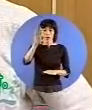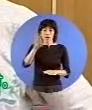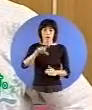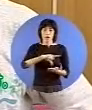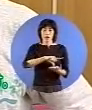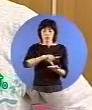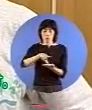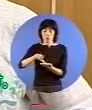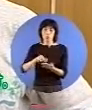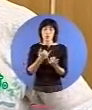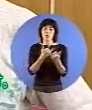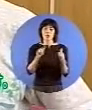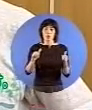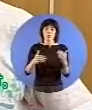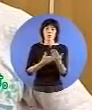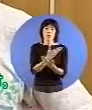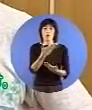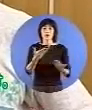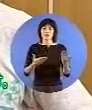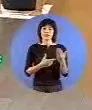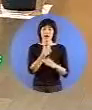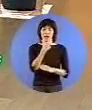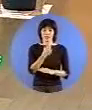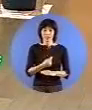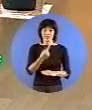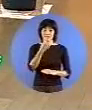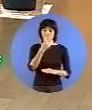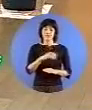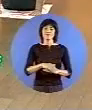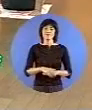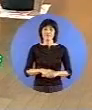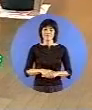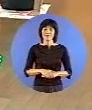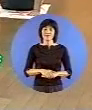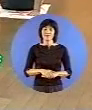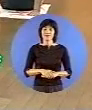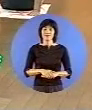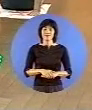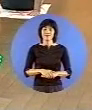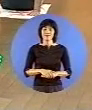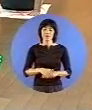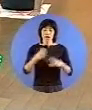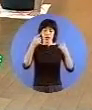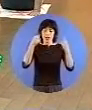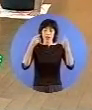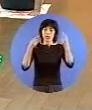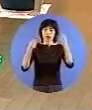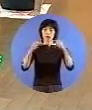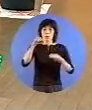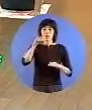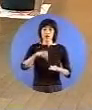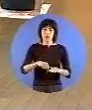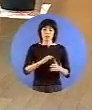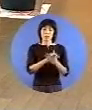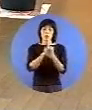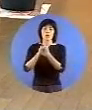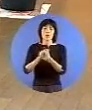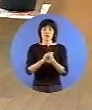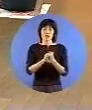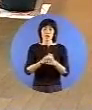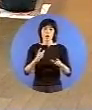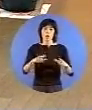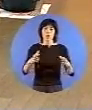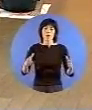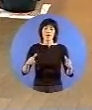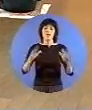たいなというのが元ですかね。まあ高齢者大学でもたくさん友達できましたけども、それを縁に